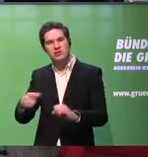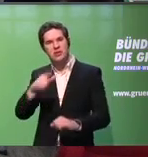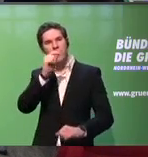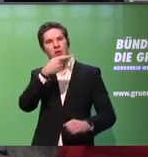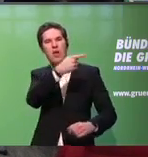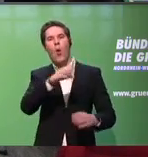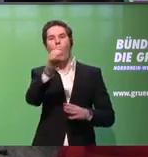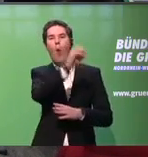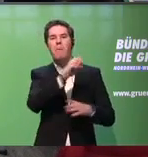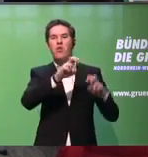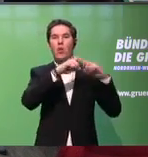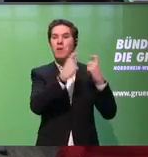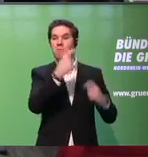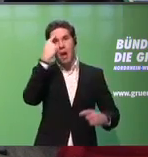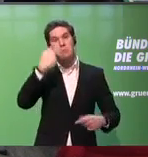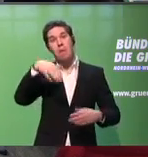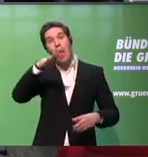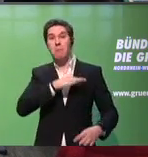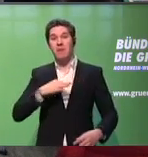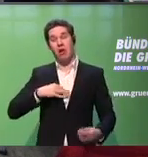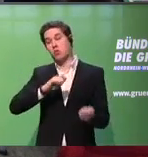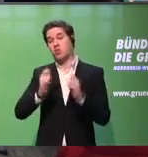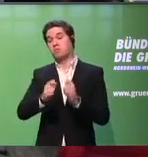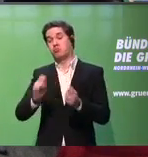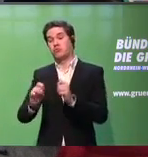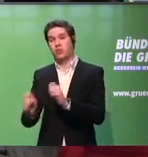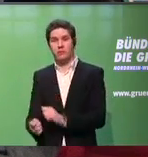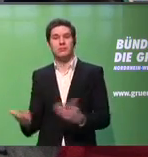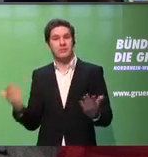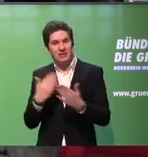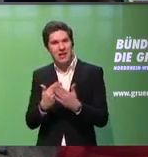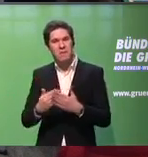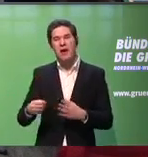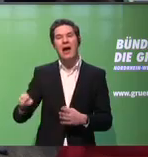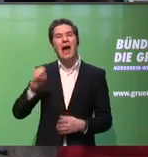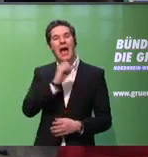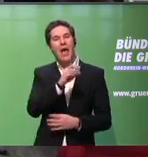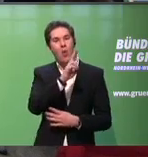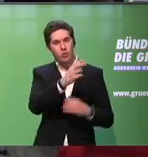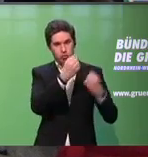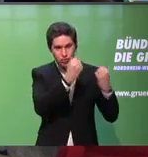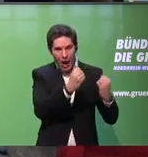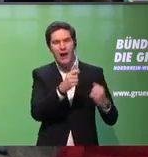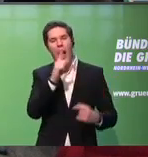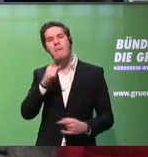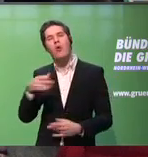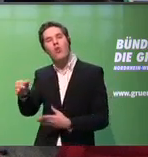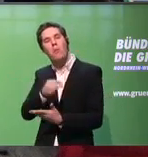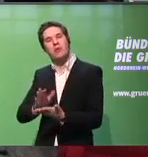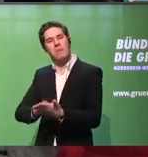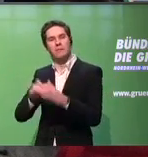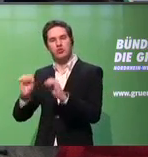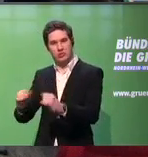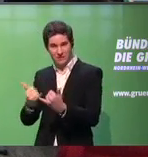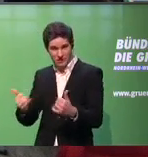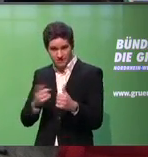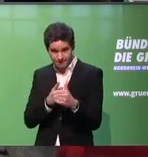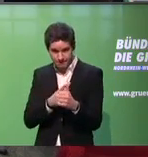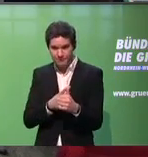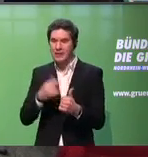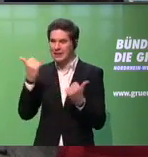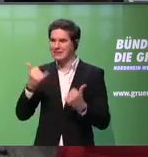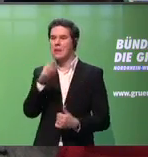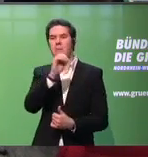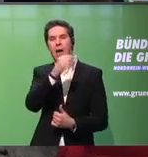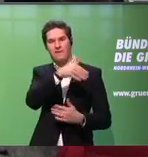Europäischen Kommission? Da geht das ja meistens von aus. Also wie schaffen wir es, EU zu stärken und Kommunen zu schützen? Und die weiteren Fragen an dich liest Mareike